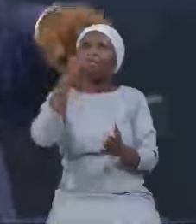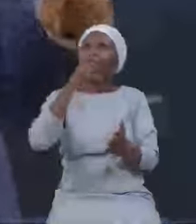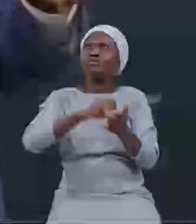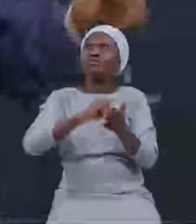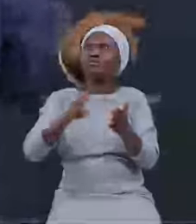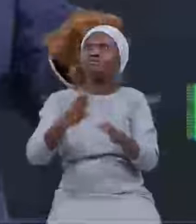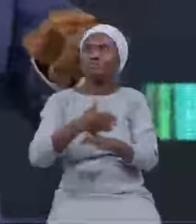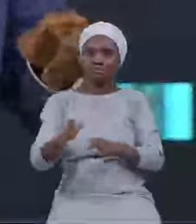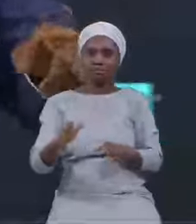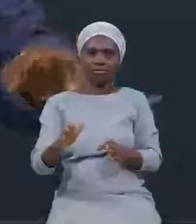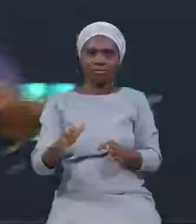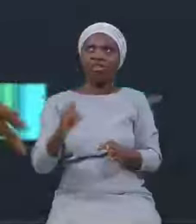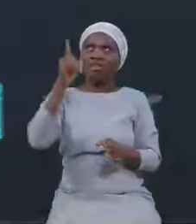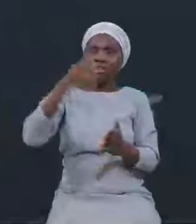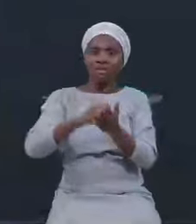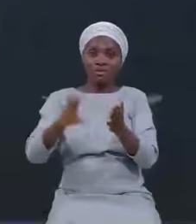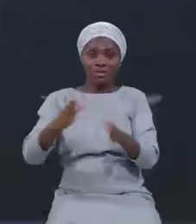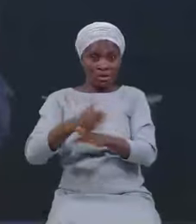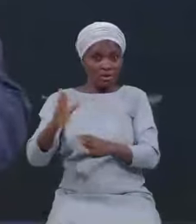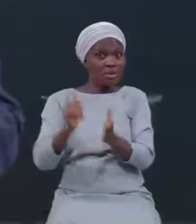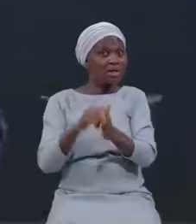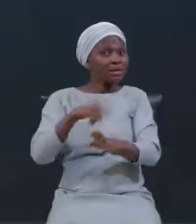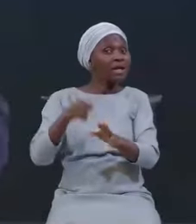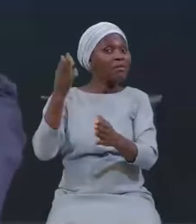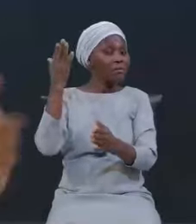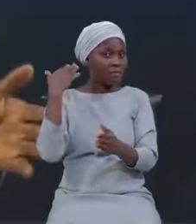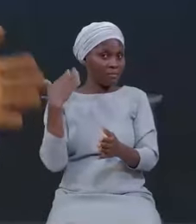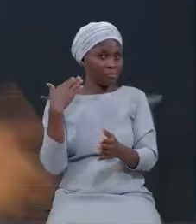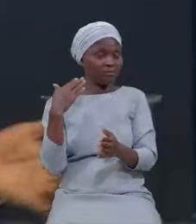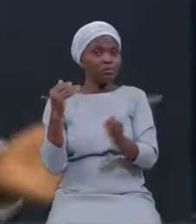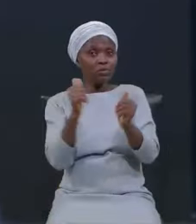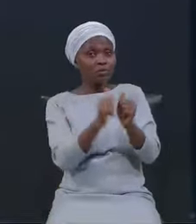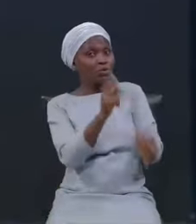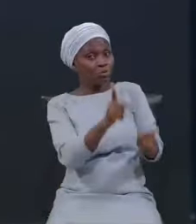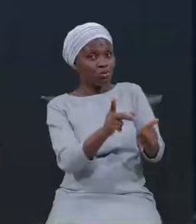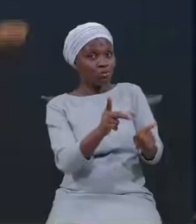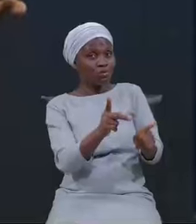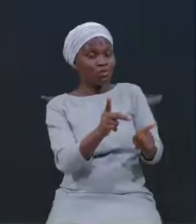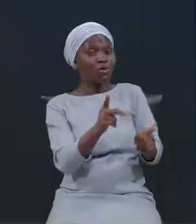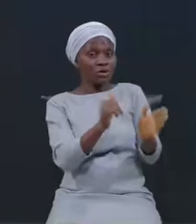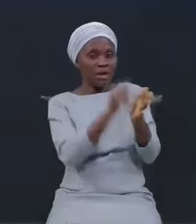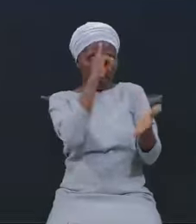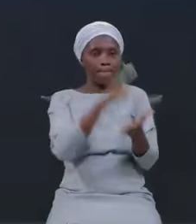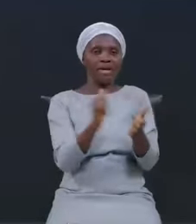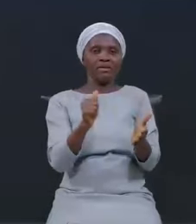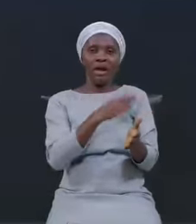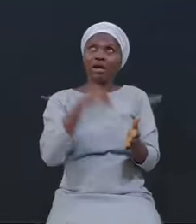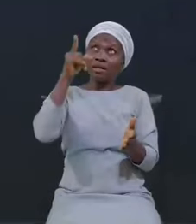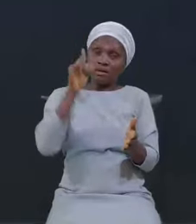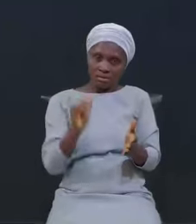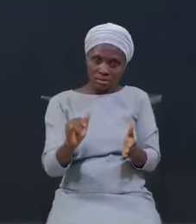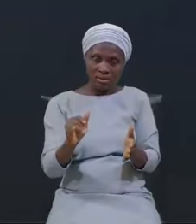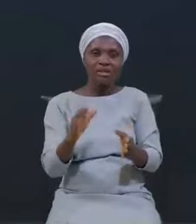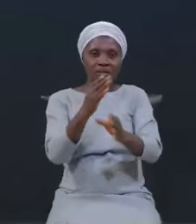il l'a ôté en son temps pour ceux qui avaient cru. Et il ôte maintenant aujourd'hui pour tous ceux-là qui